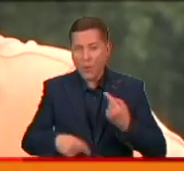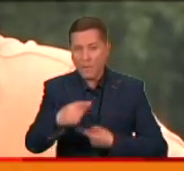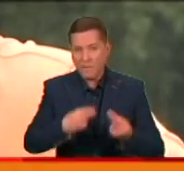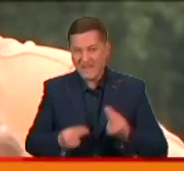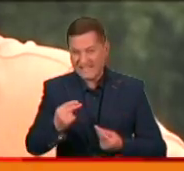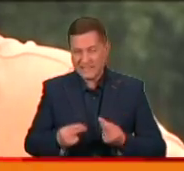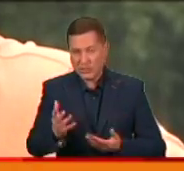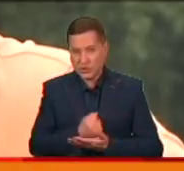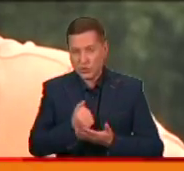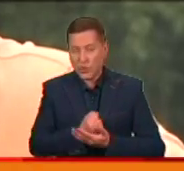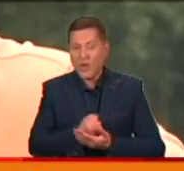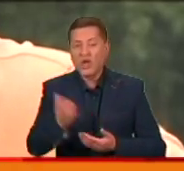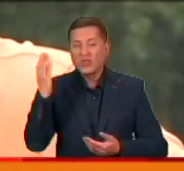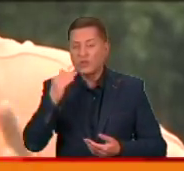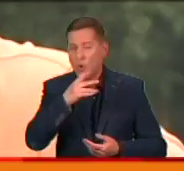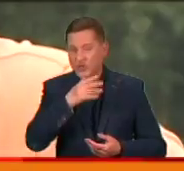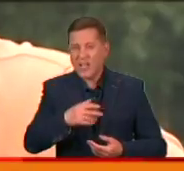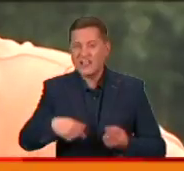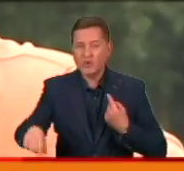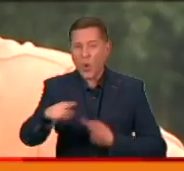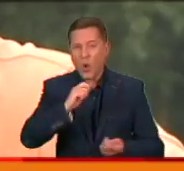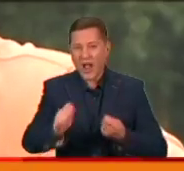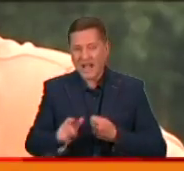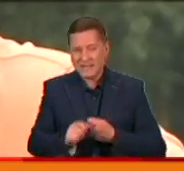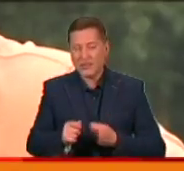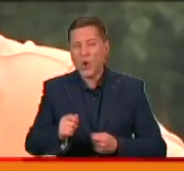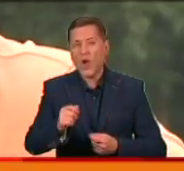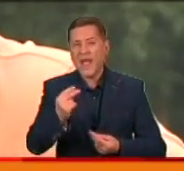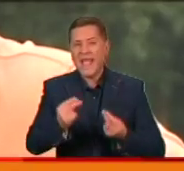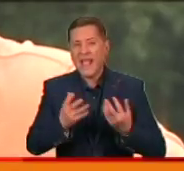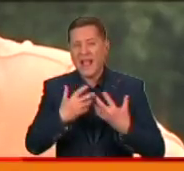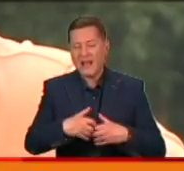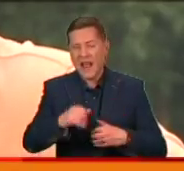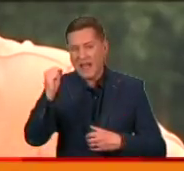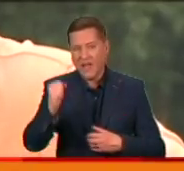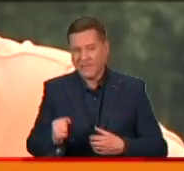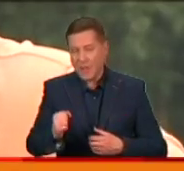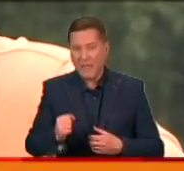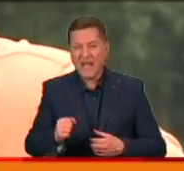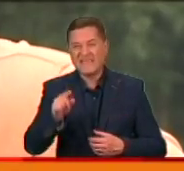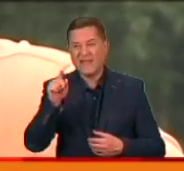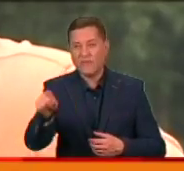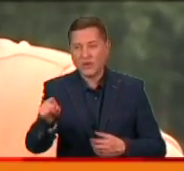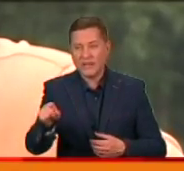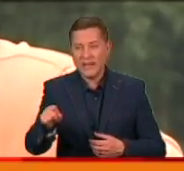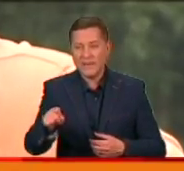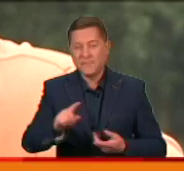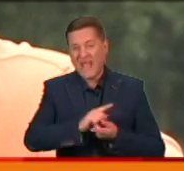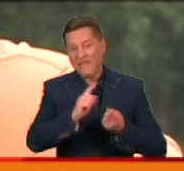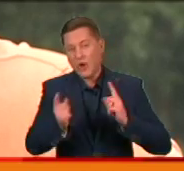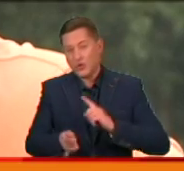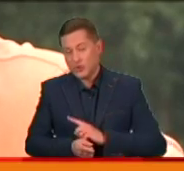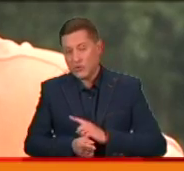того часу як казино, так і зали гральних автоматів, вони, скажімо так, еволюціонували і